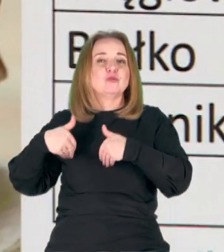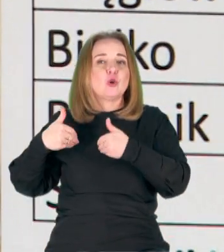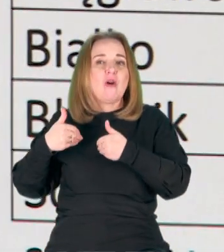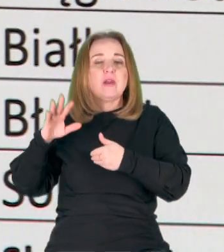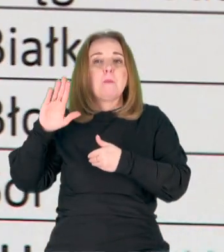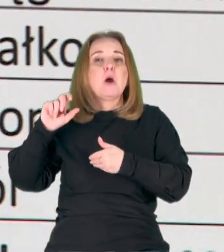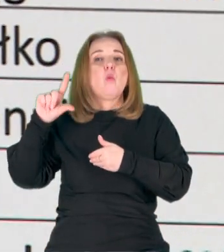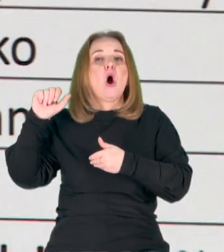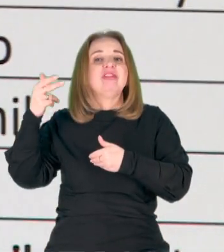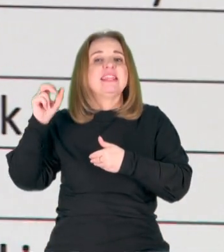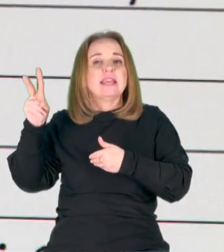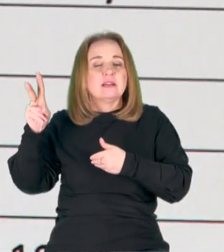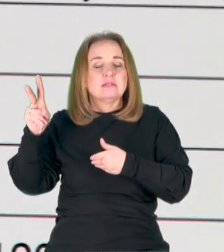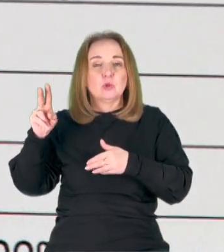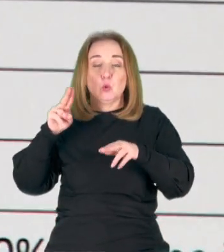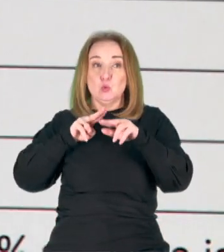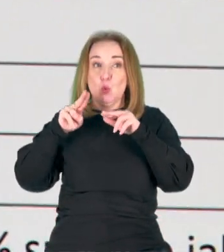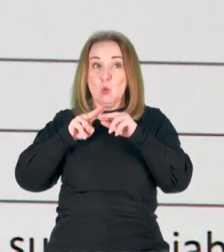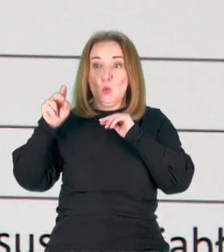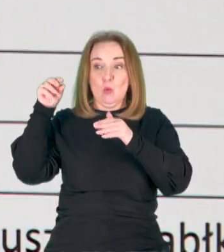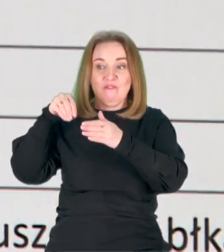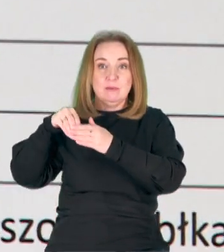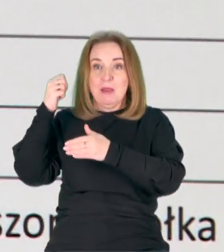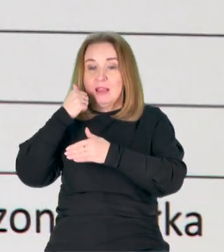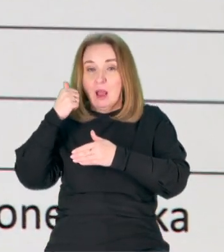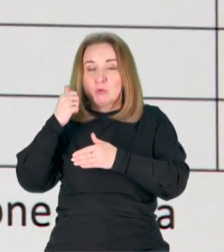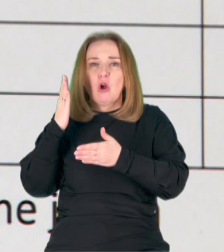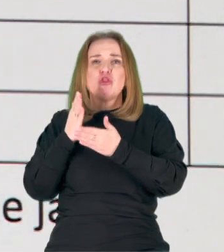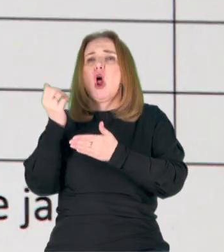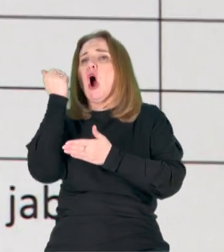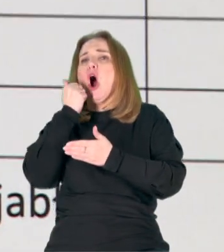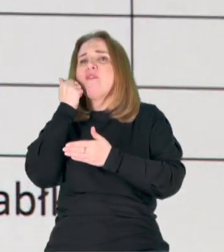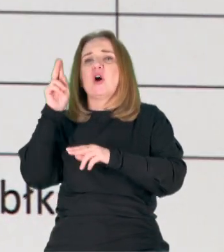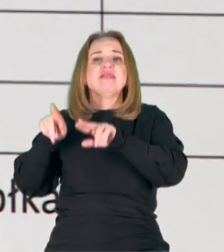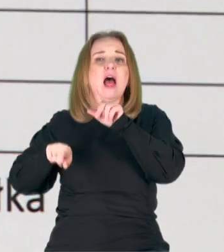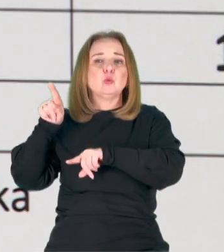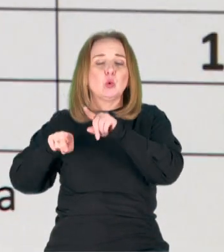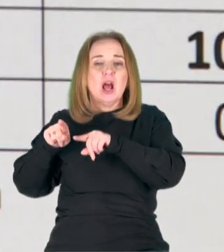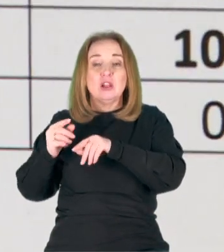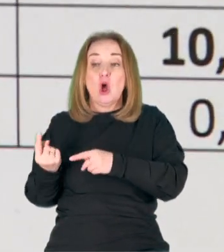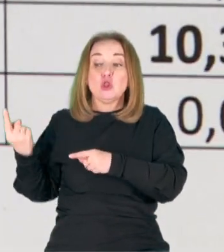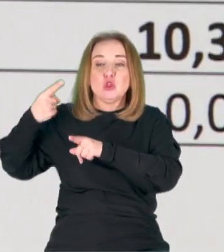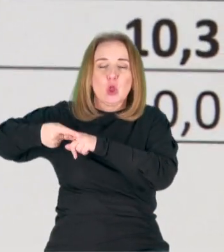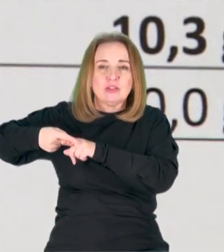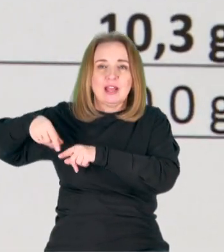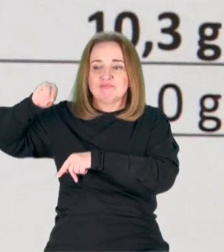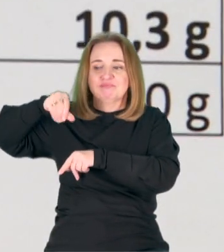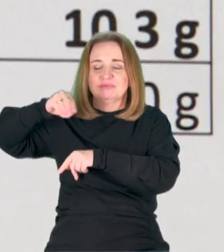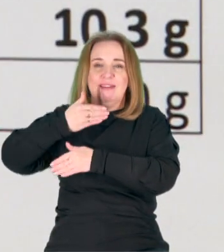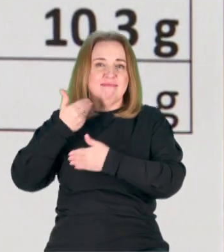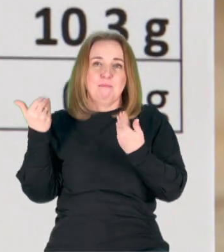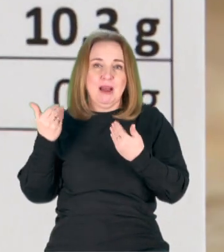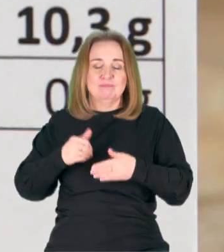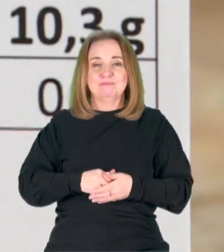też korzystny dla zdrowia błonnik. Cukier, który jest w chipsach jabłkowych, pochodzi z owoców, czyli nie jest